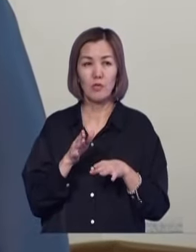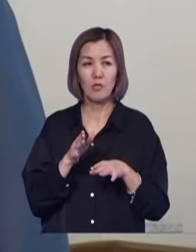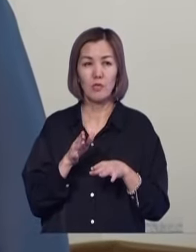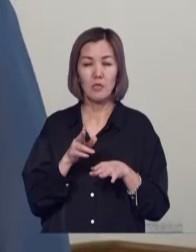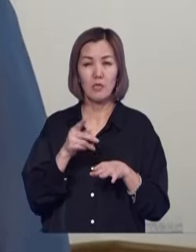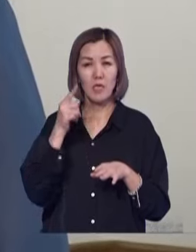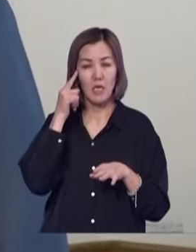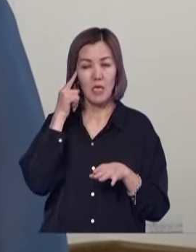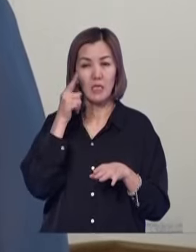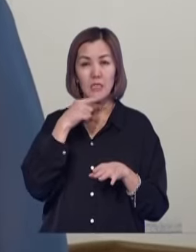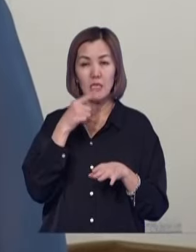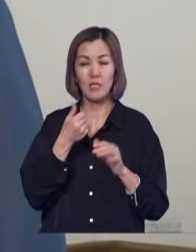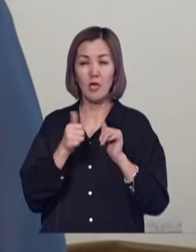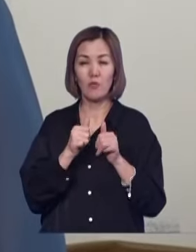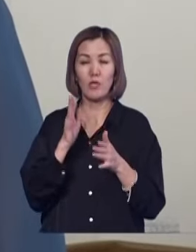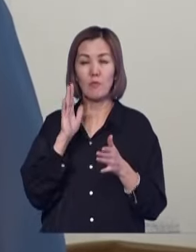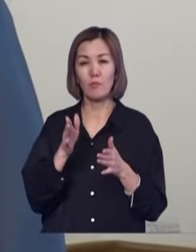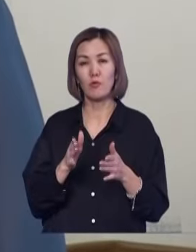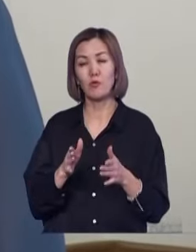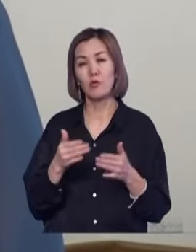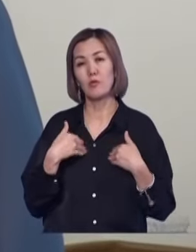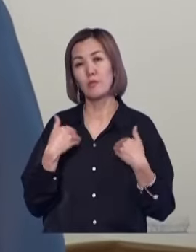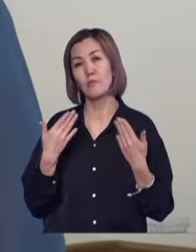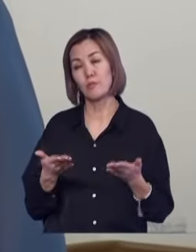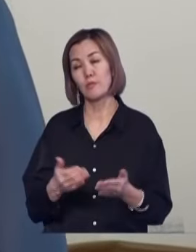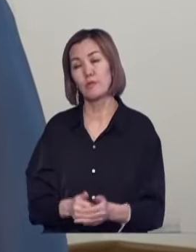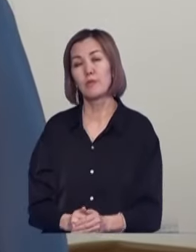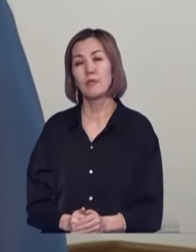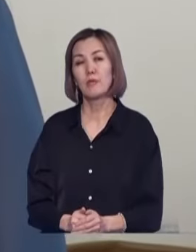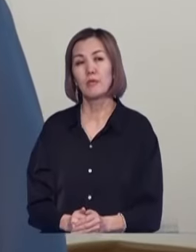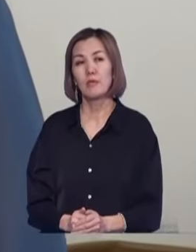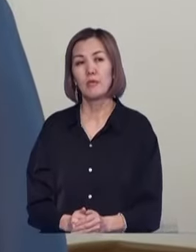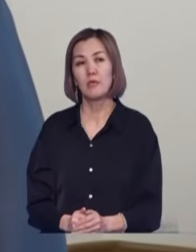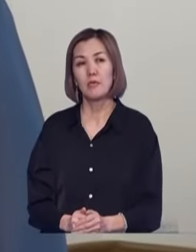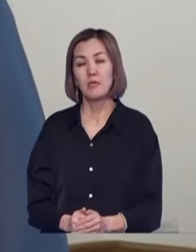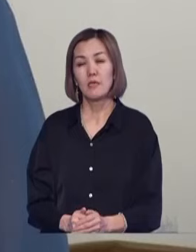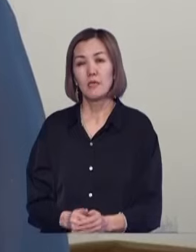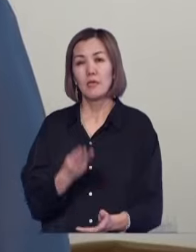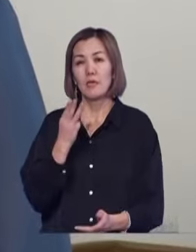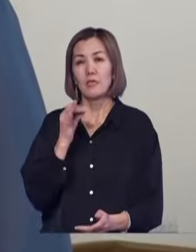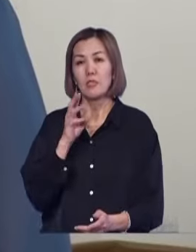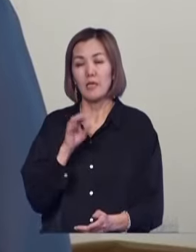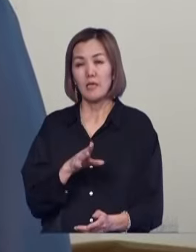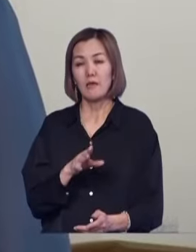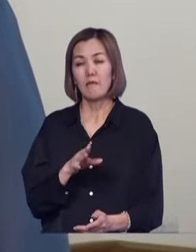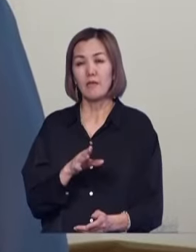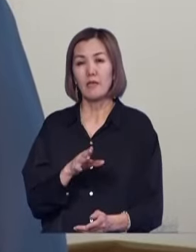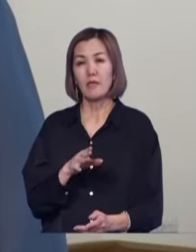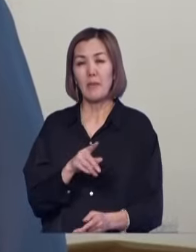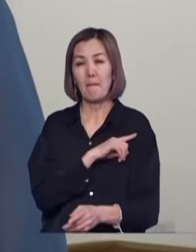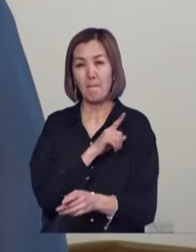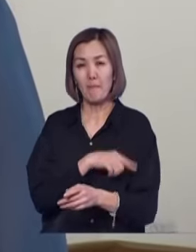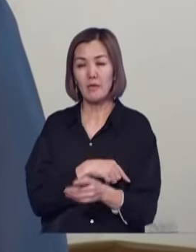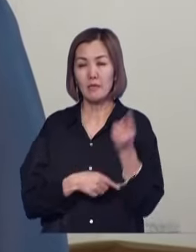қырғыз тіліндегі сол жақтың белгілі Аида Егенбердиева деген ақын бар, Таштанбек Чакиев деген мықты ақындар бар. Олар